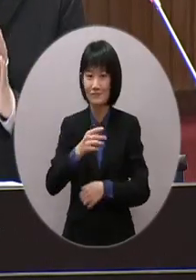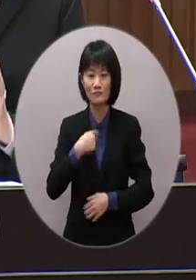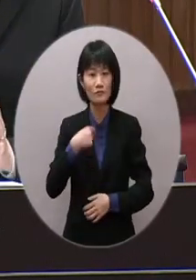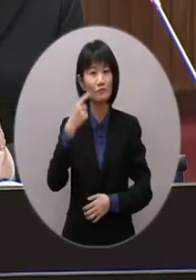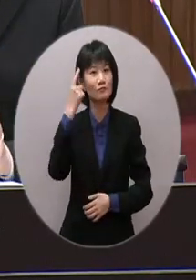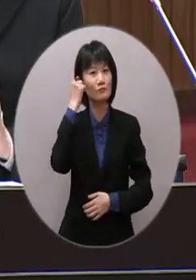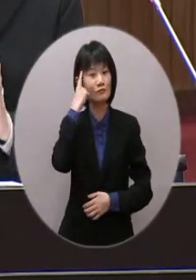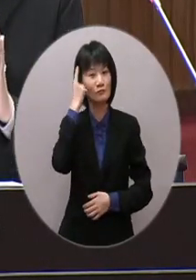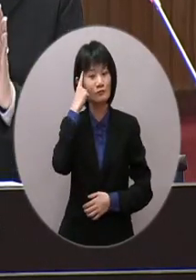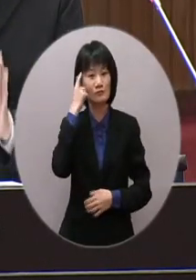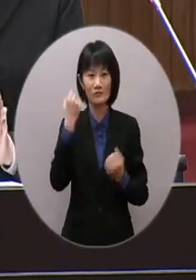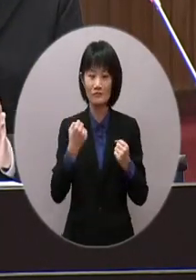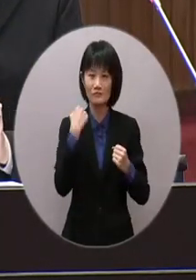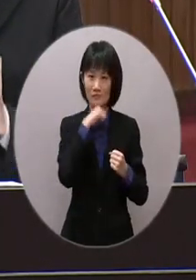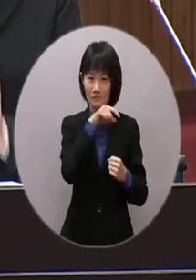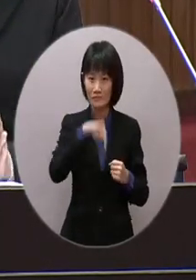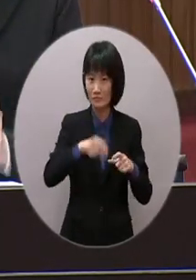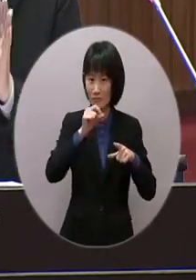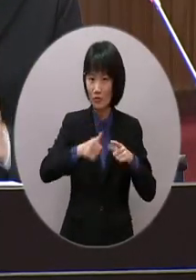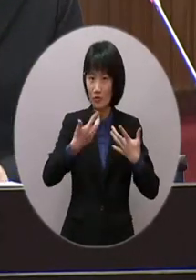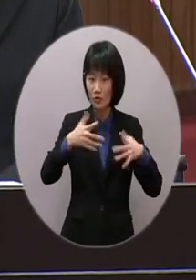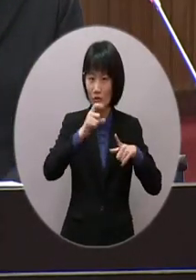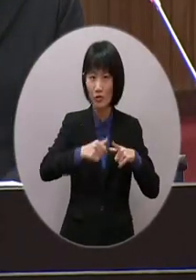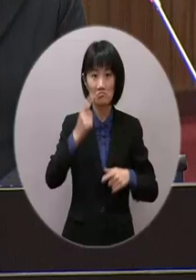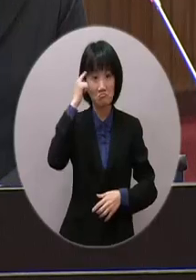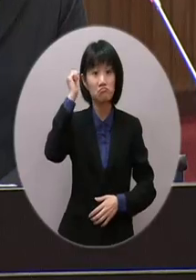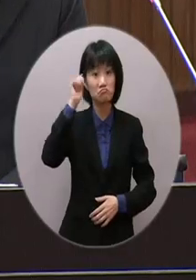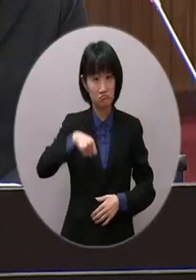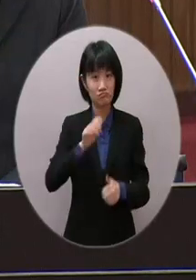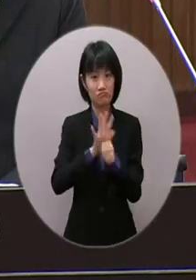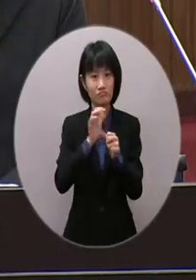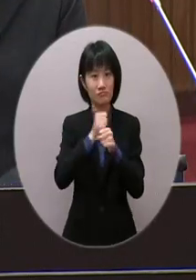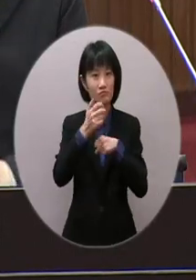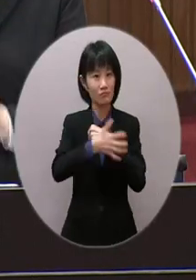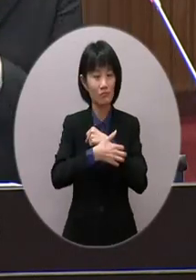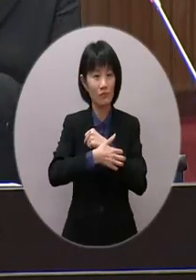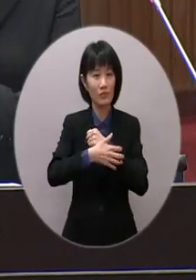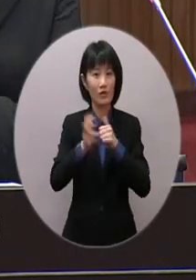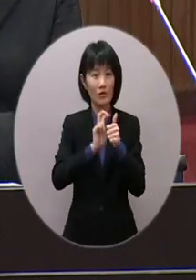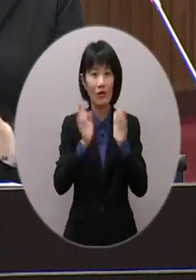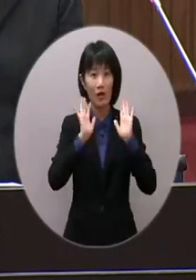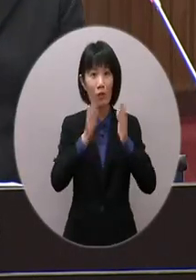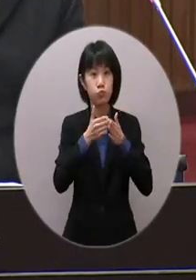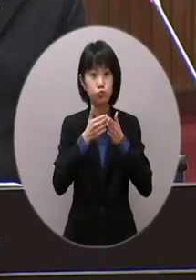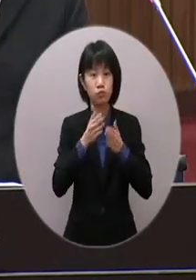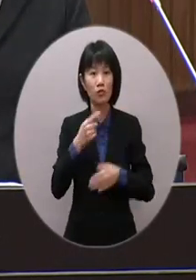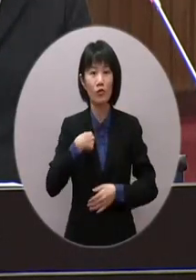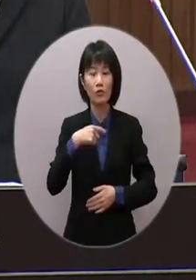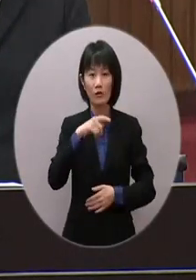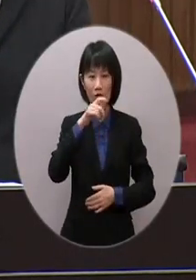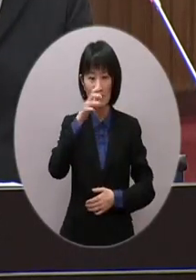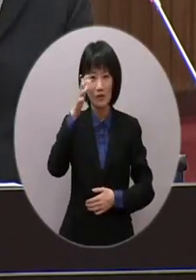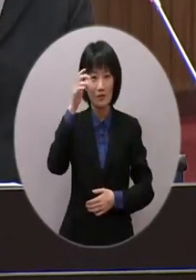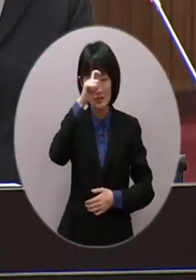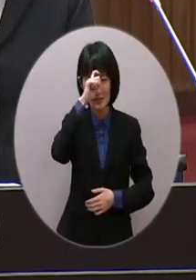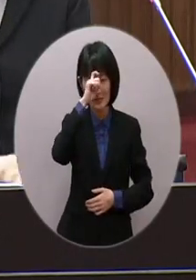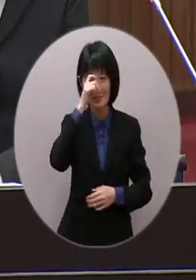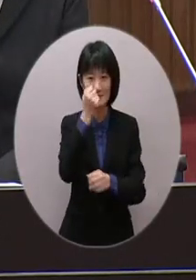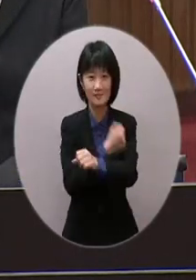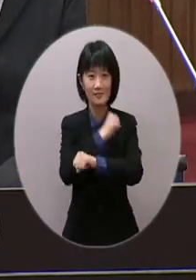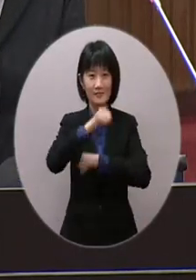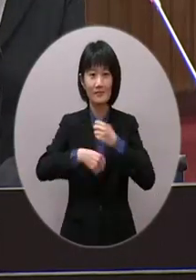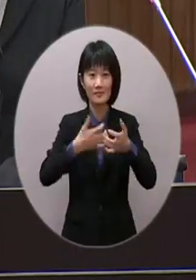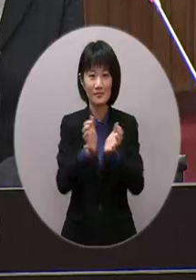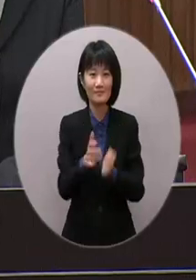湾其实有很多的公司企业是愿意为员工做这些事情的，所以我真的期待我们劳动部是不是可以尽